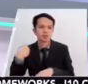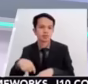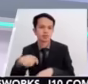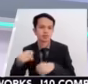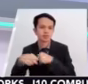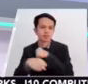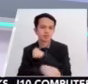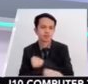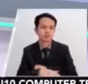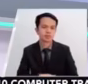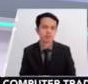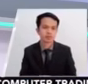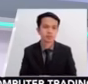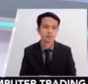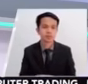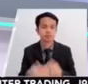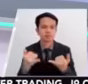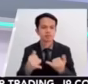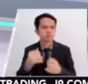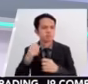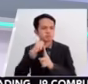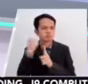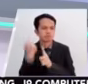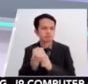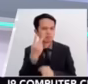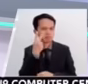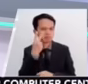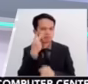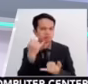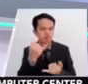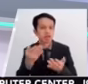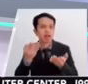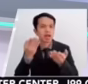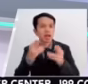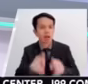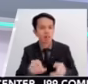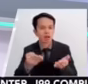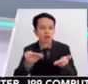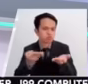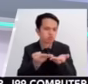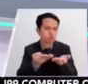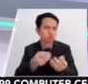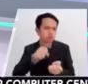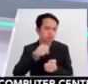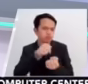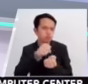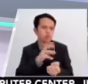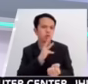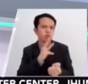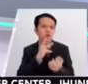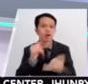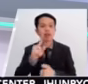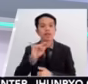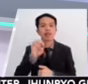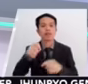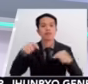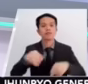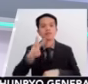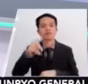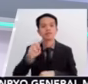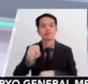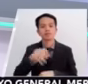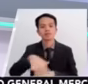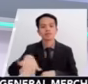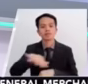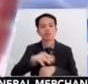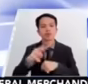Update tayo sa sitwasyon ng BRP Dato Sanday na binanggat binomba ng tubig ng China nitong weekend. Live mula sa West Philippine Sea, may ulat on the spot